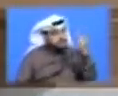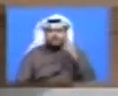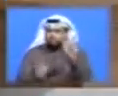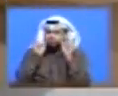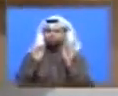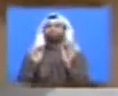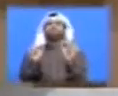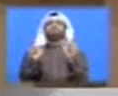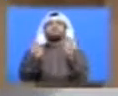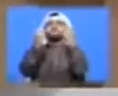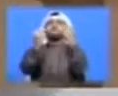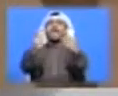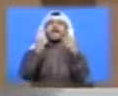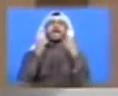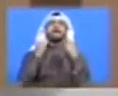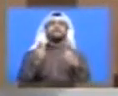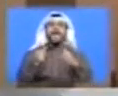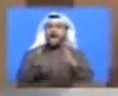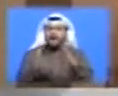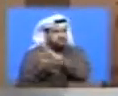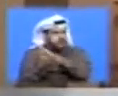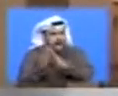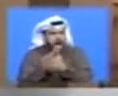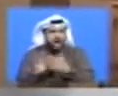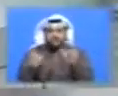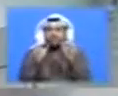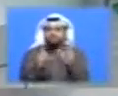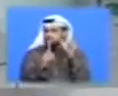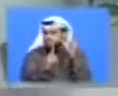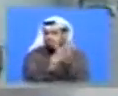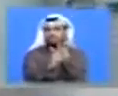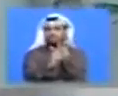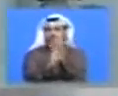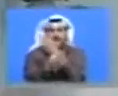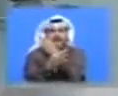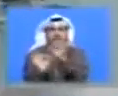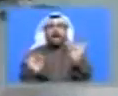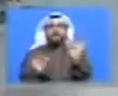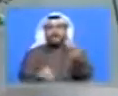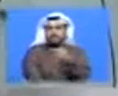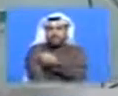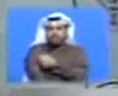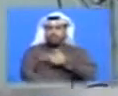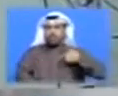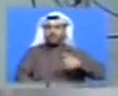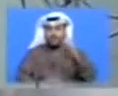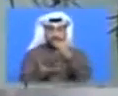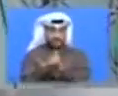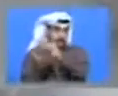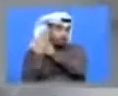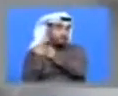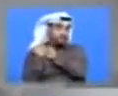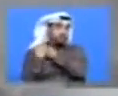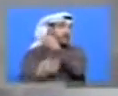واحترازية وكيفية تعاملها مع الحالات والسيطرة التامة يحسب لها من منطلق مسؤوليتها